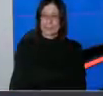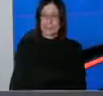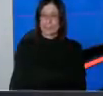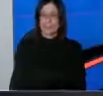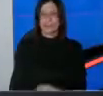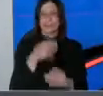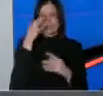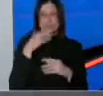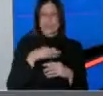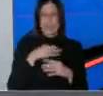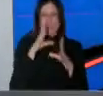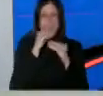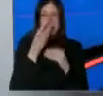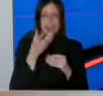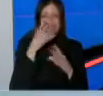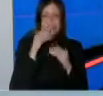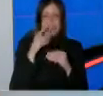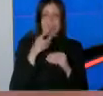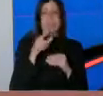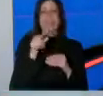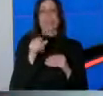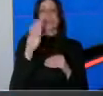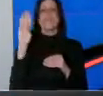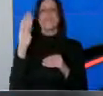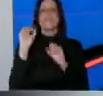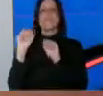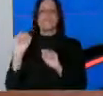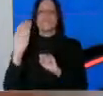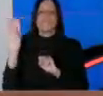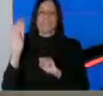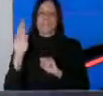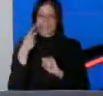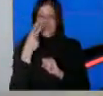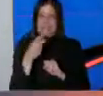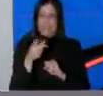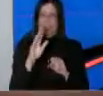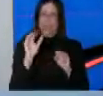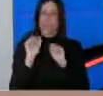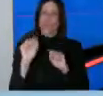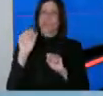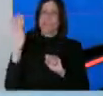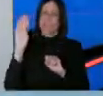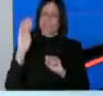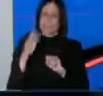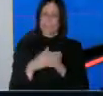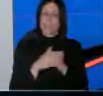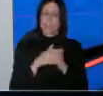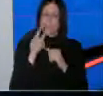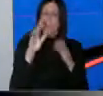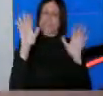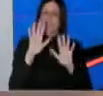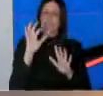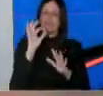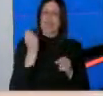שימו לב, תדבר. הנה, ביביסטים. הנה, תסתכלו. תסתכלו את הביביסטים. זה סרטון